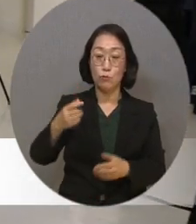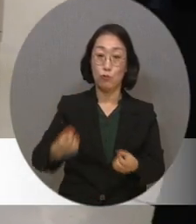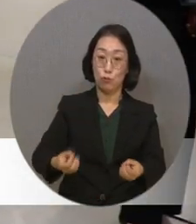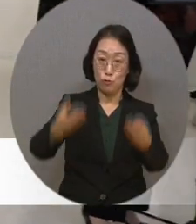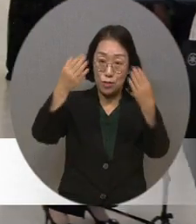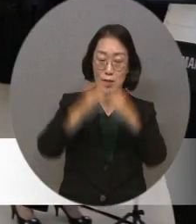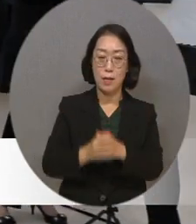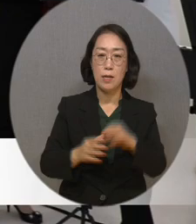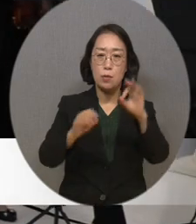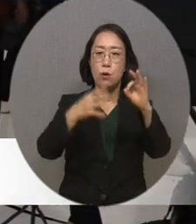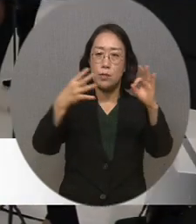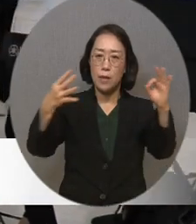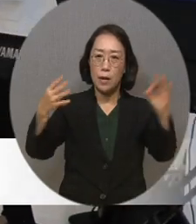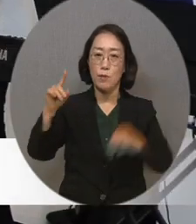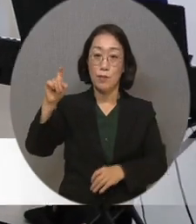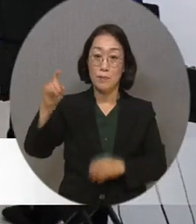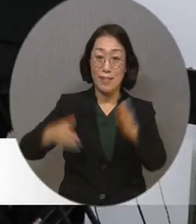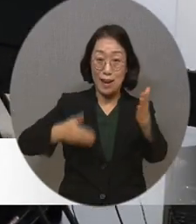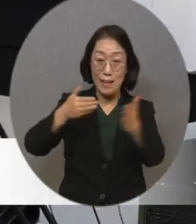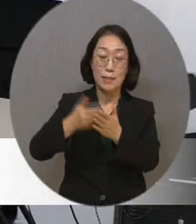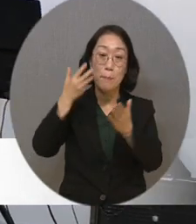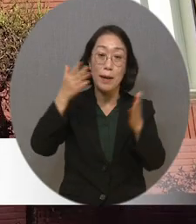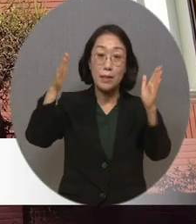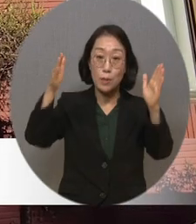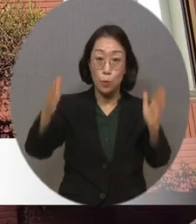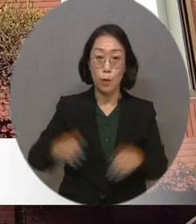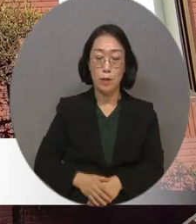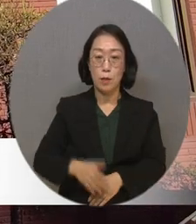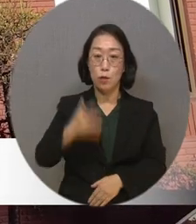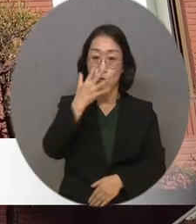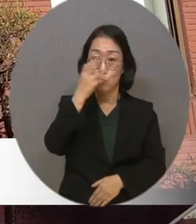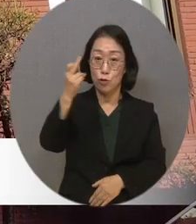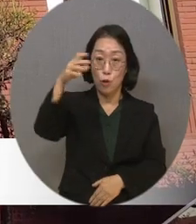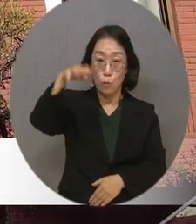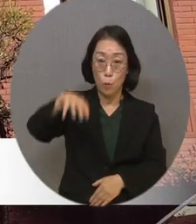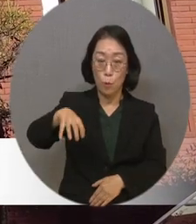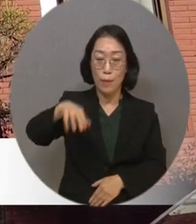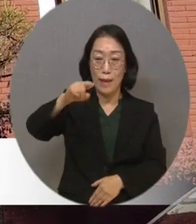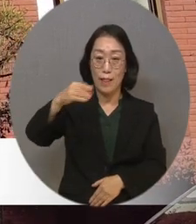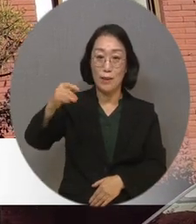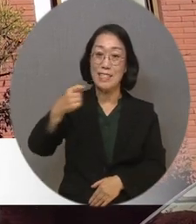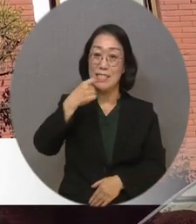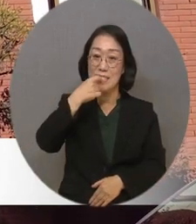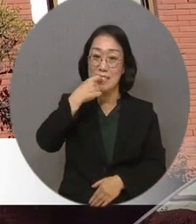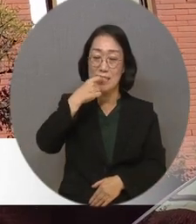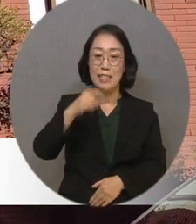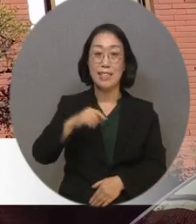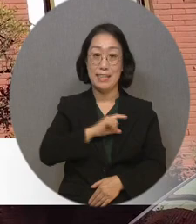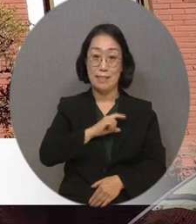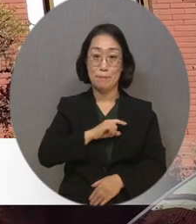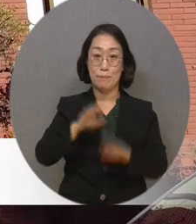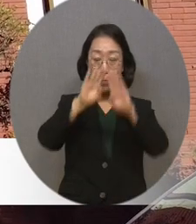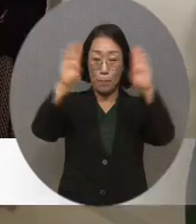지난 4일부터 11일까지 8일간 순천문화의 거리 갤러리 하얀에서 열렸습니다.